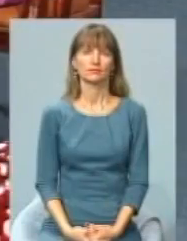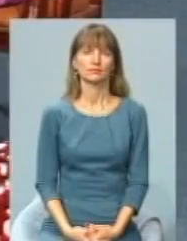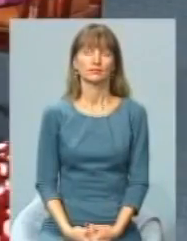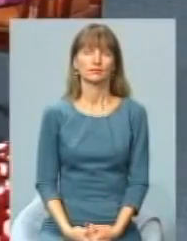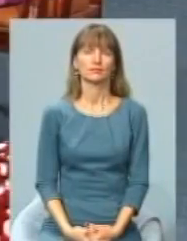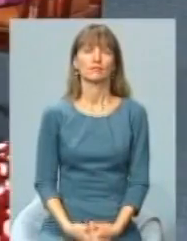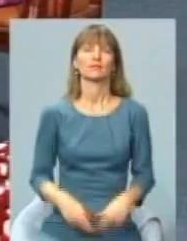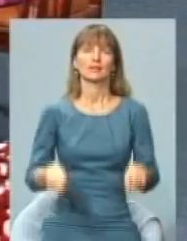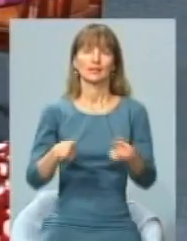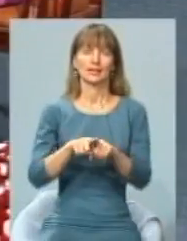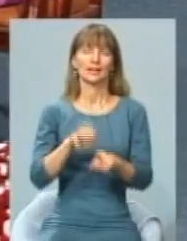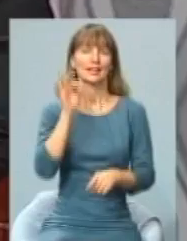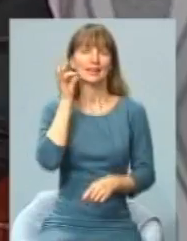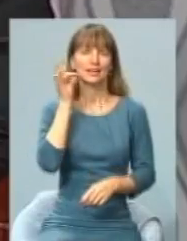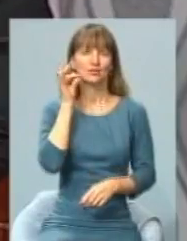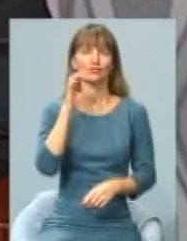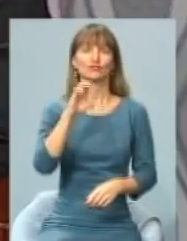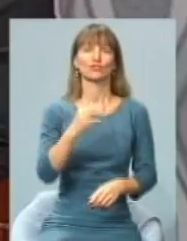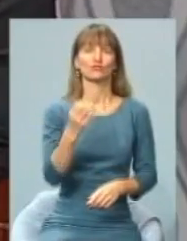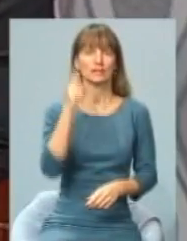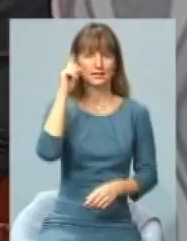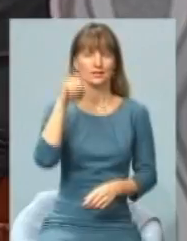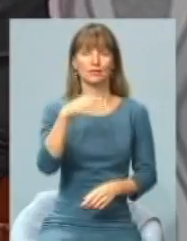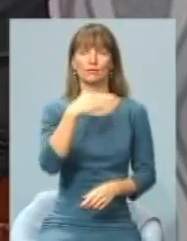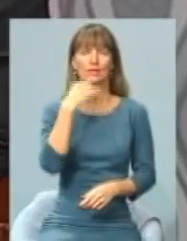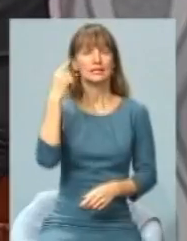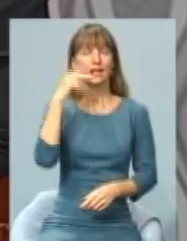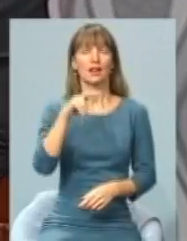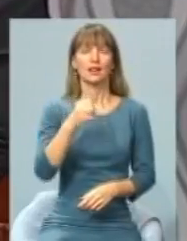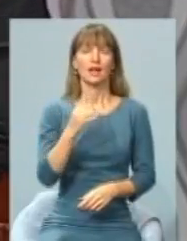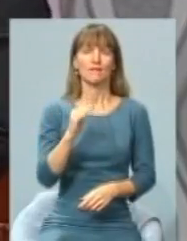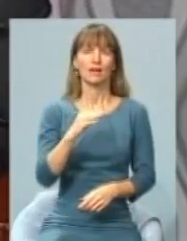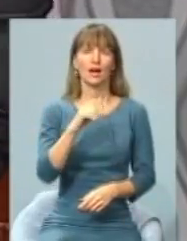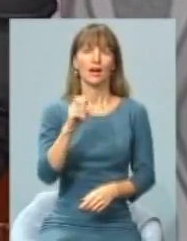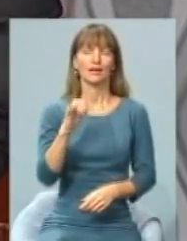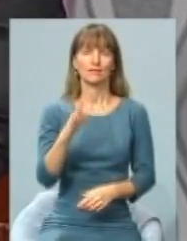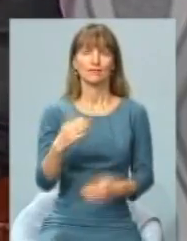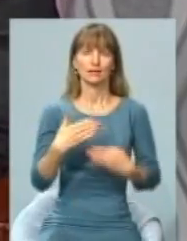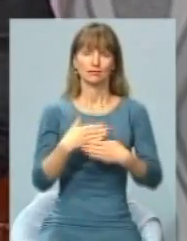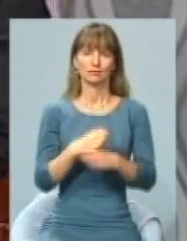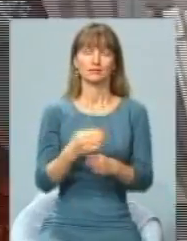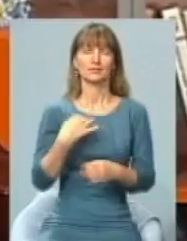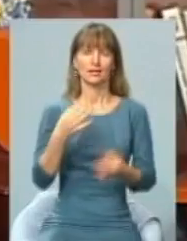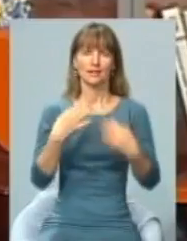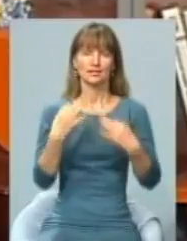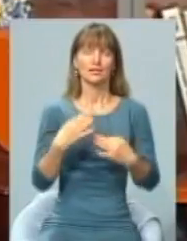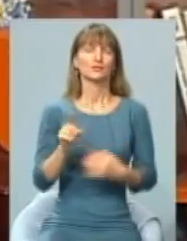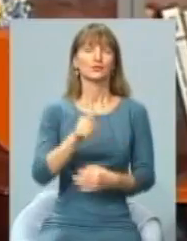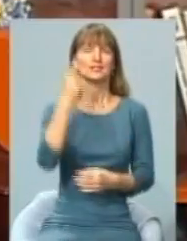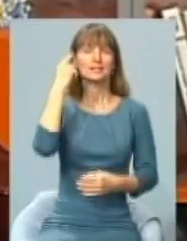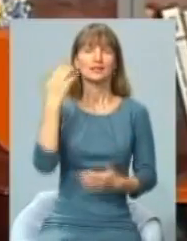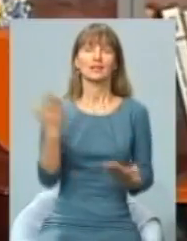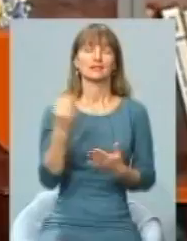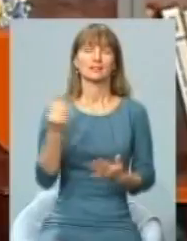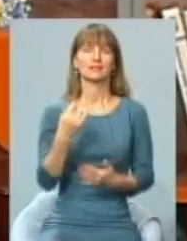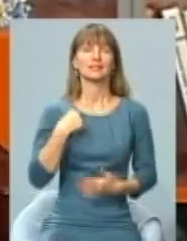Ну, власне, ось такі от хитрощі. Саша, знаю, що ти дуже багато знаєш лайфхаків, тож давай ділися з нами, з глядачами, що ти знаєш, які